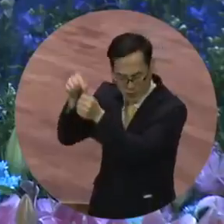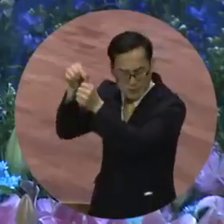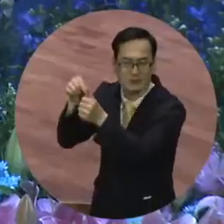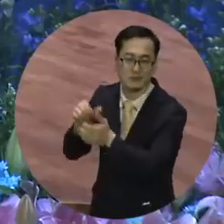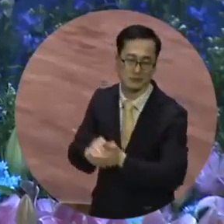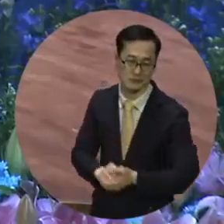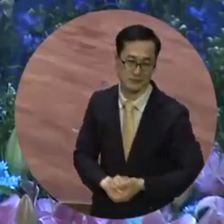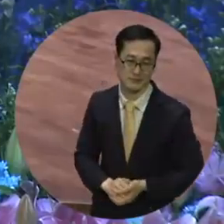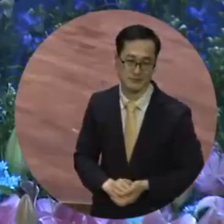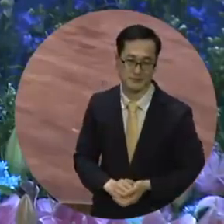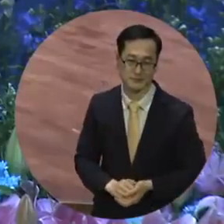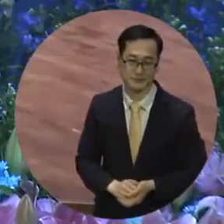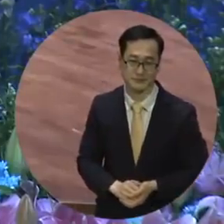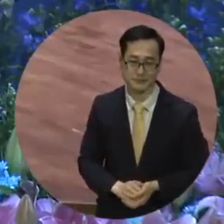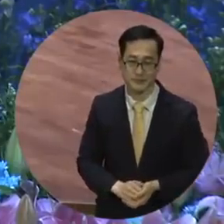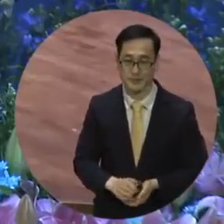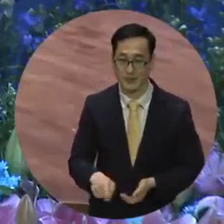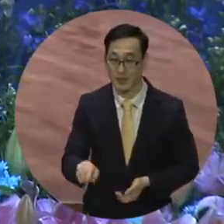여러분, Amazing Grace